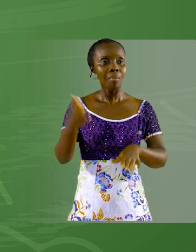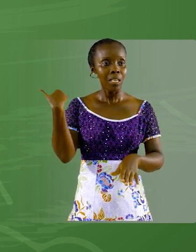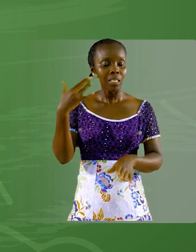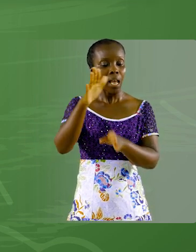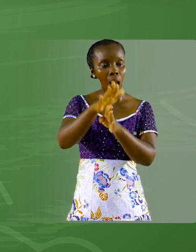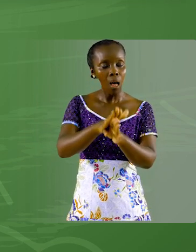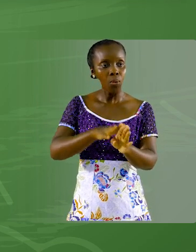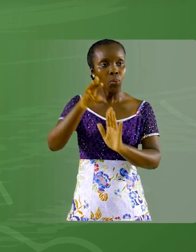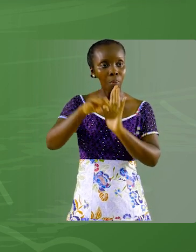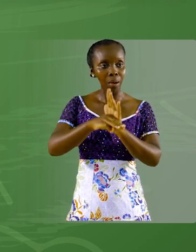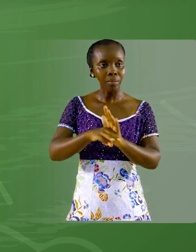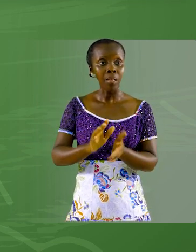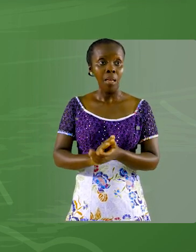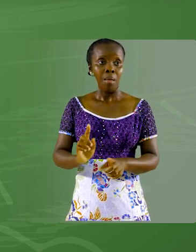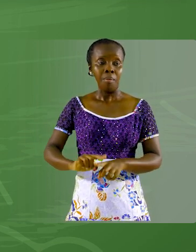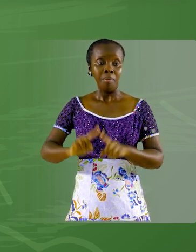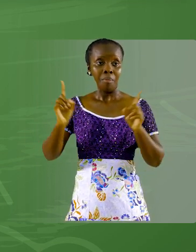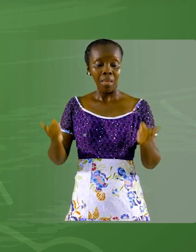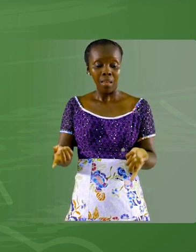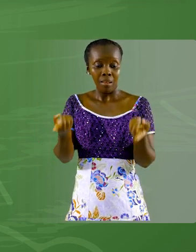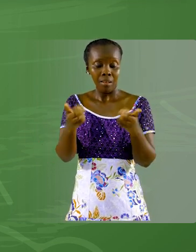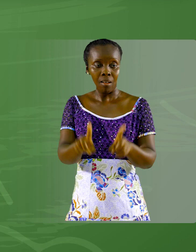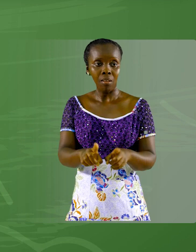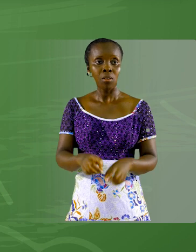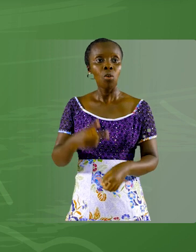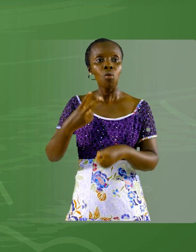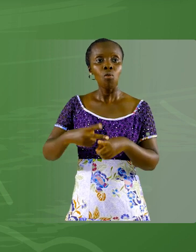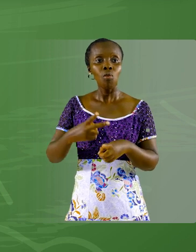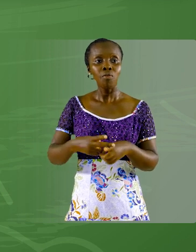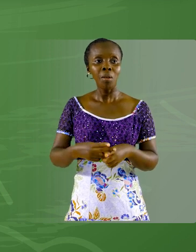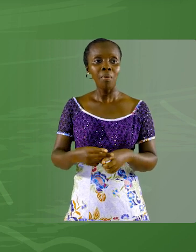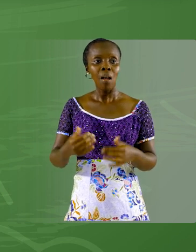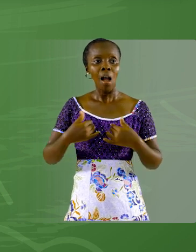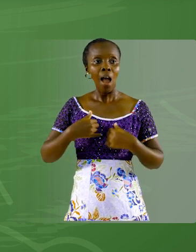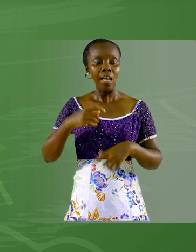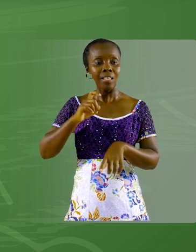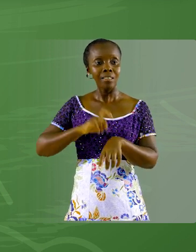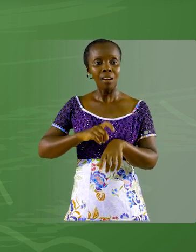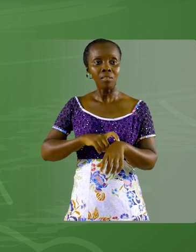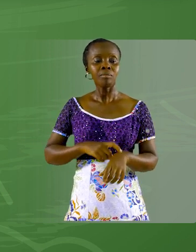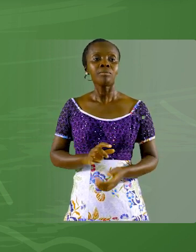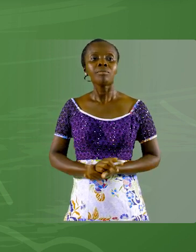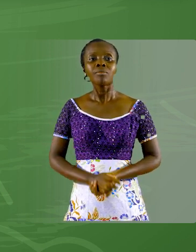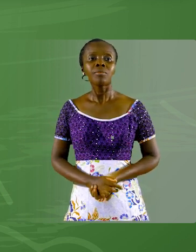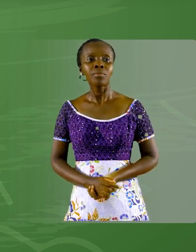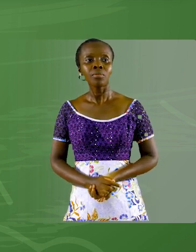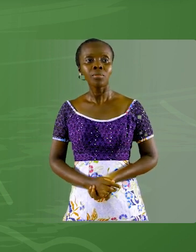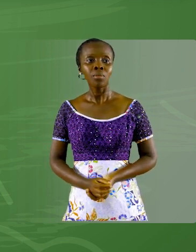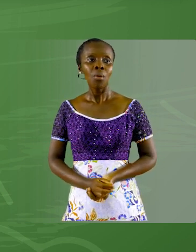lentement ». Mais lorsque le verbe a un temps composé, nous avons